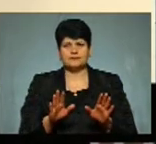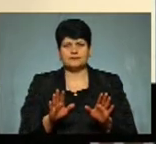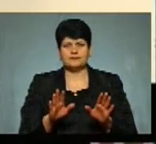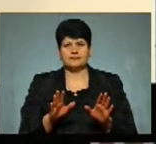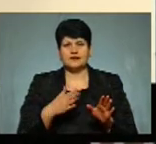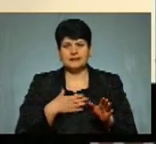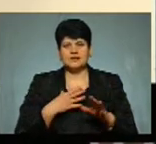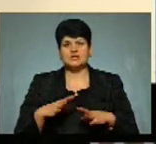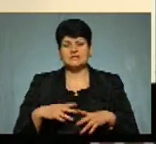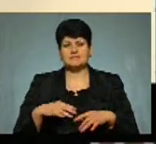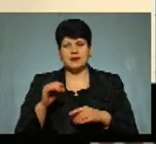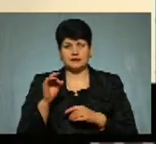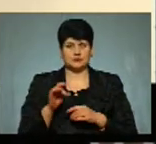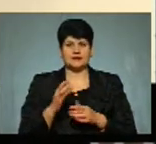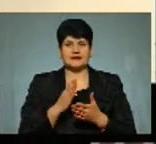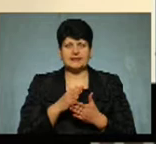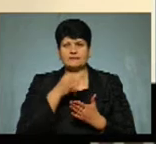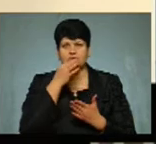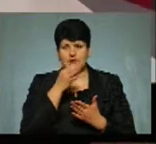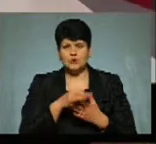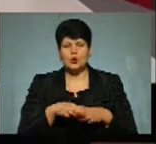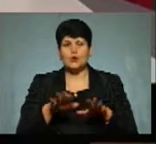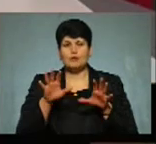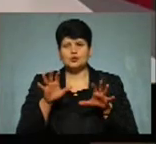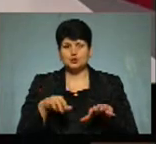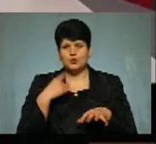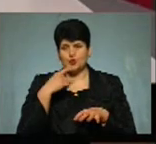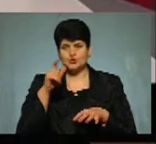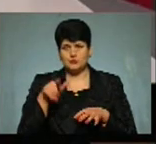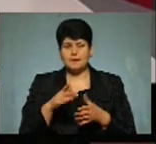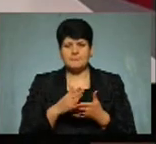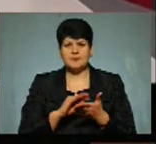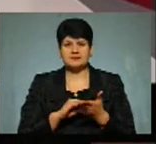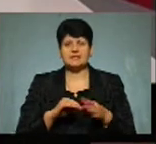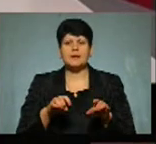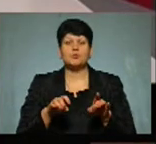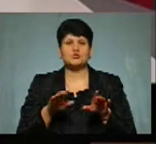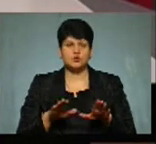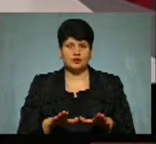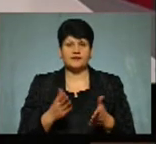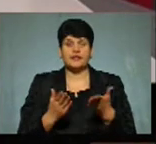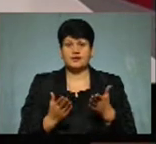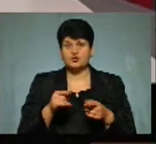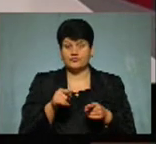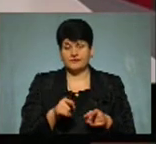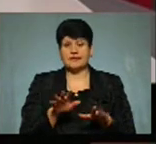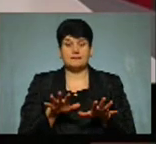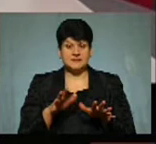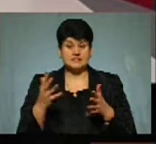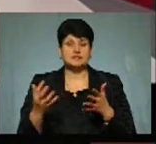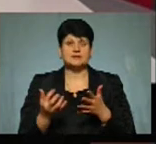Наш інспектор є відповідальною посадовою особою, і він має право виносити постанови. Якщо ж він на місці